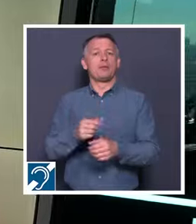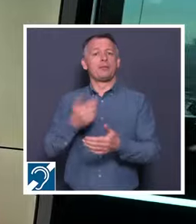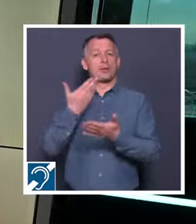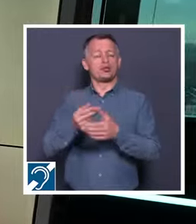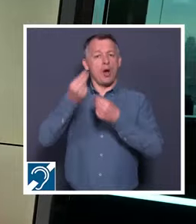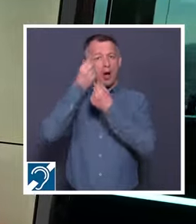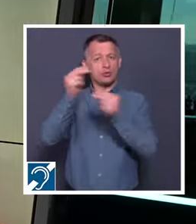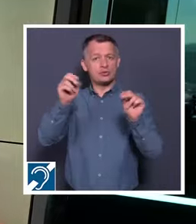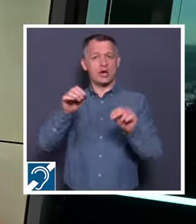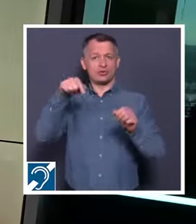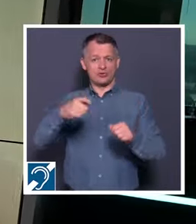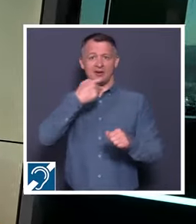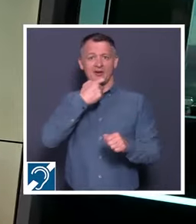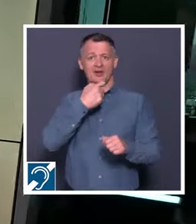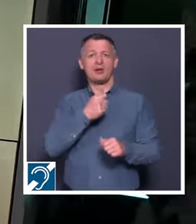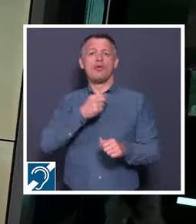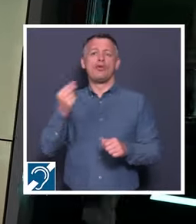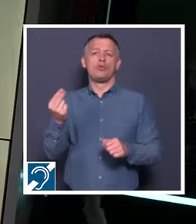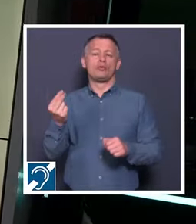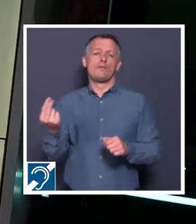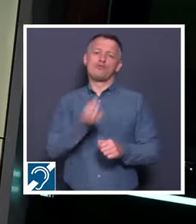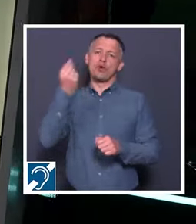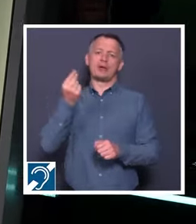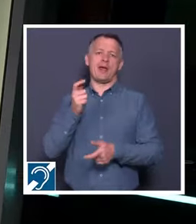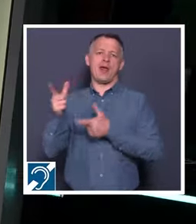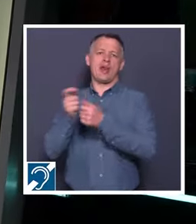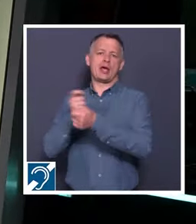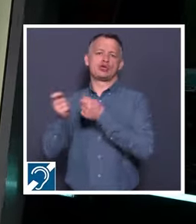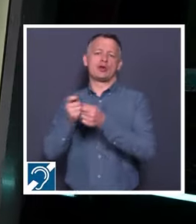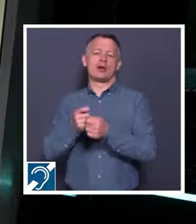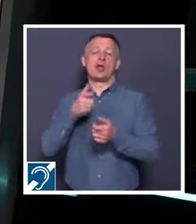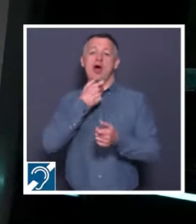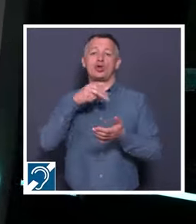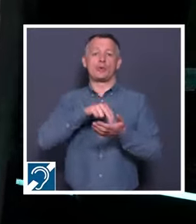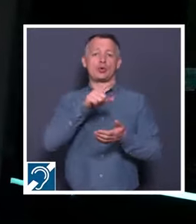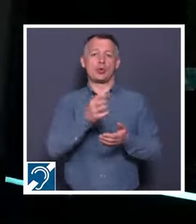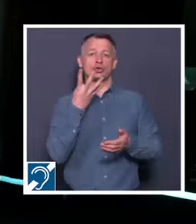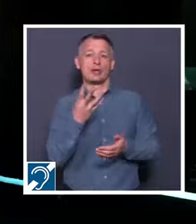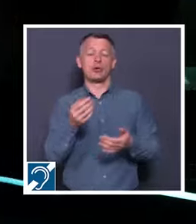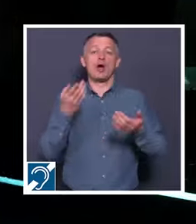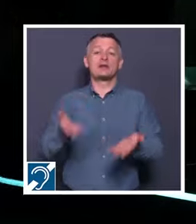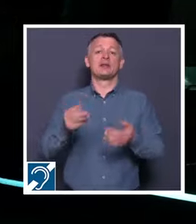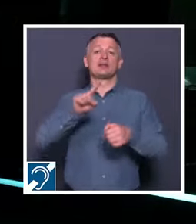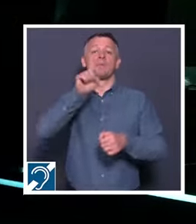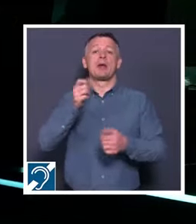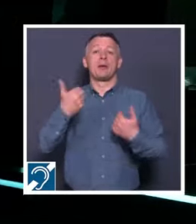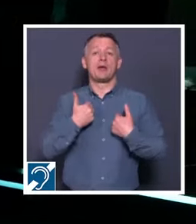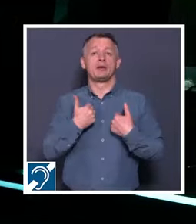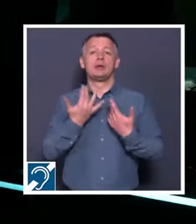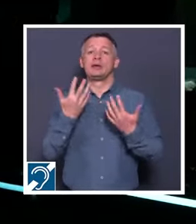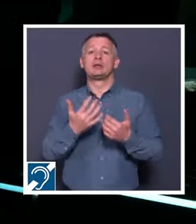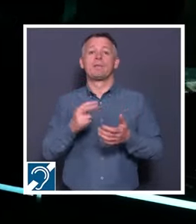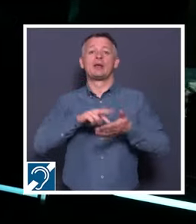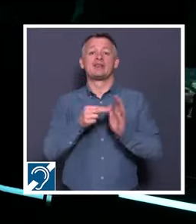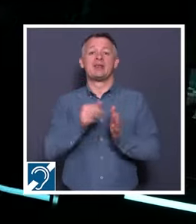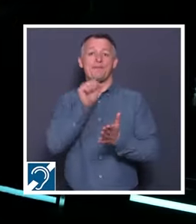informa într-un an super electoral cum este 2024. Și aceasta este și întrebarea mea. Cât de pregătită este presa?